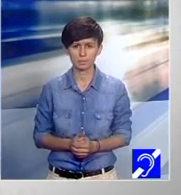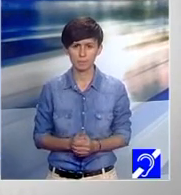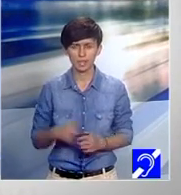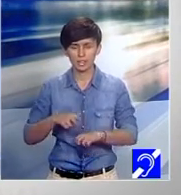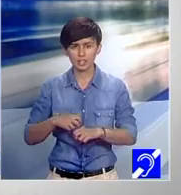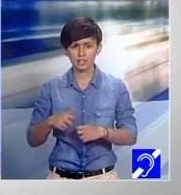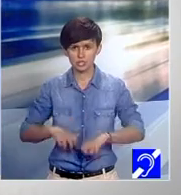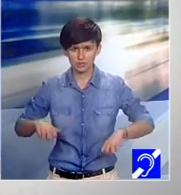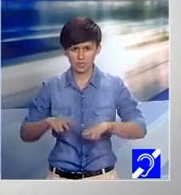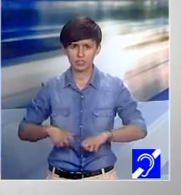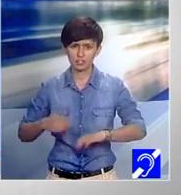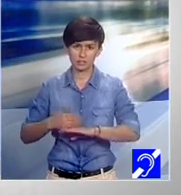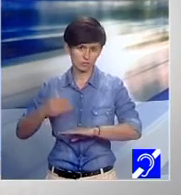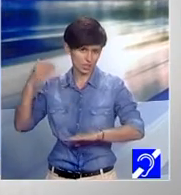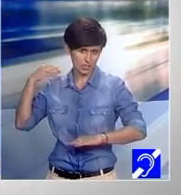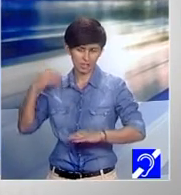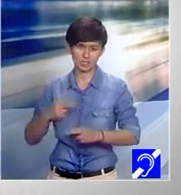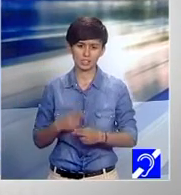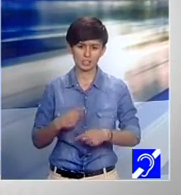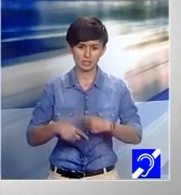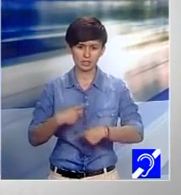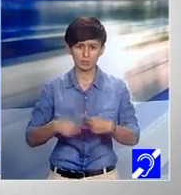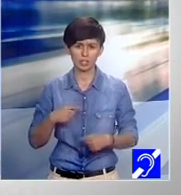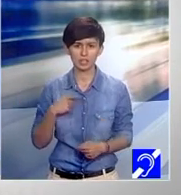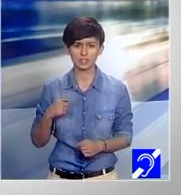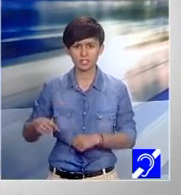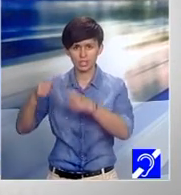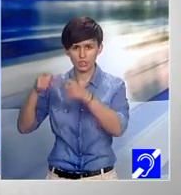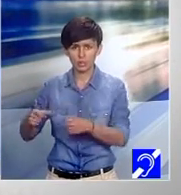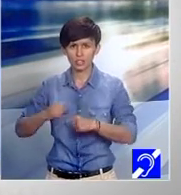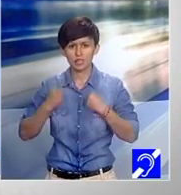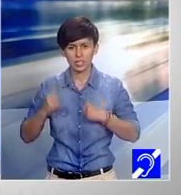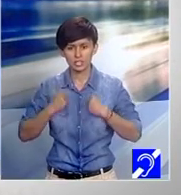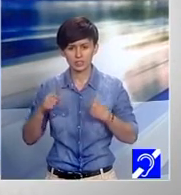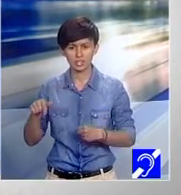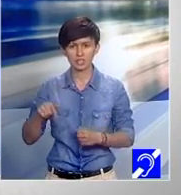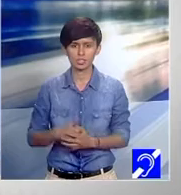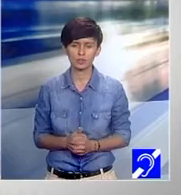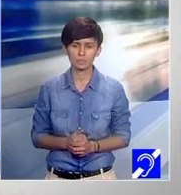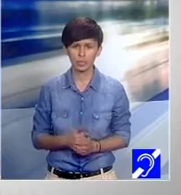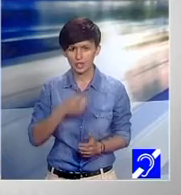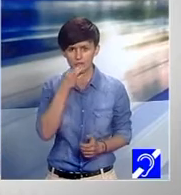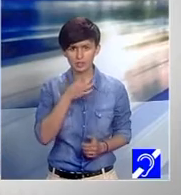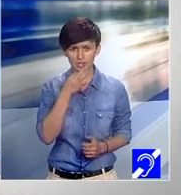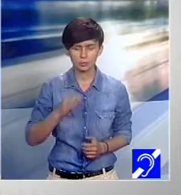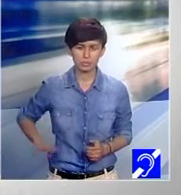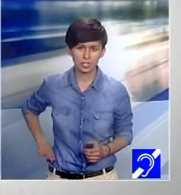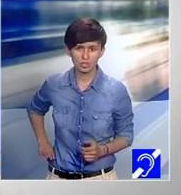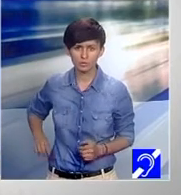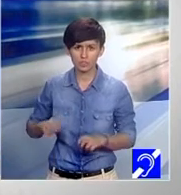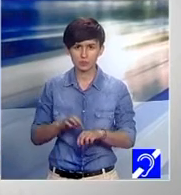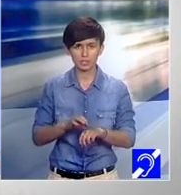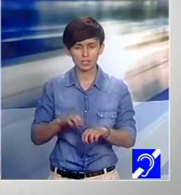exact domeniul de activitate al doamnei dr. Carmen Costache. Spunea doamna Laura Petreuș despre diagnosticarea